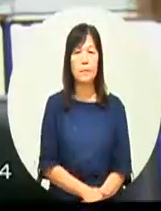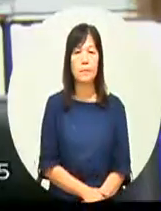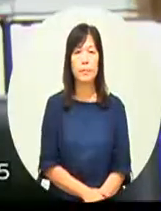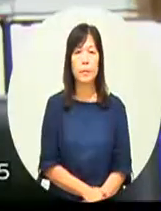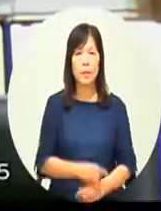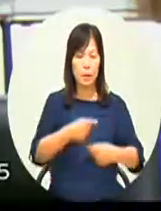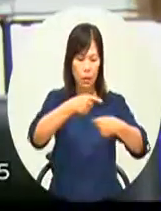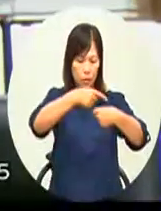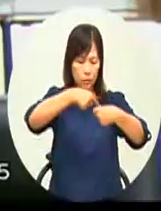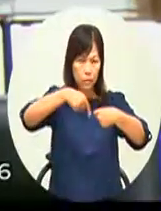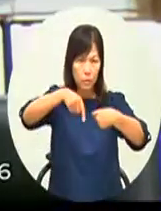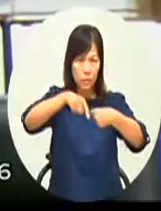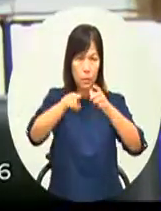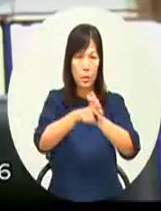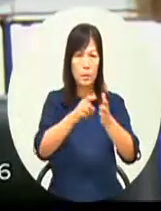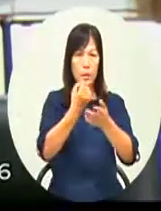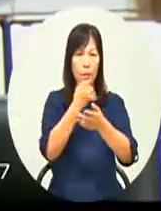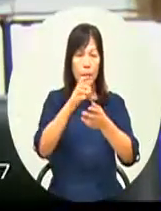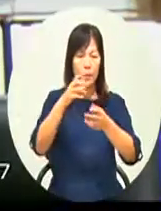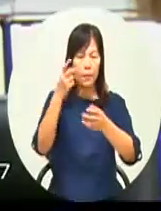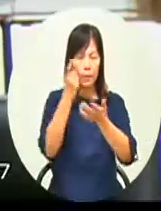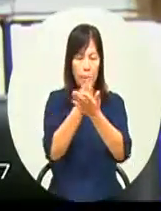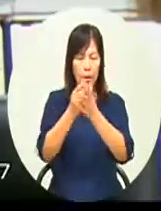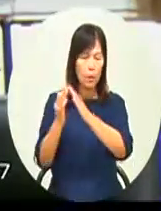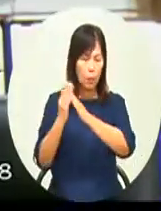安公路的所有的复建的工程，